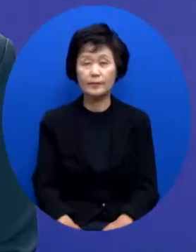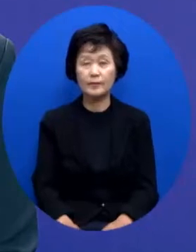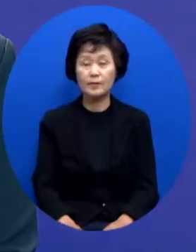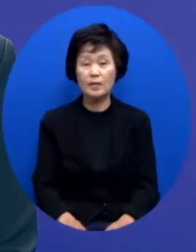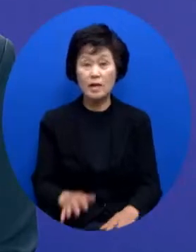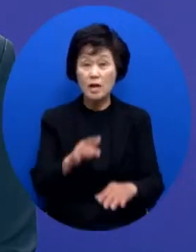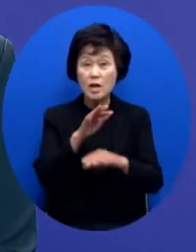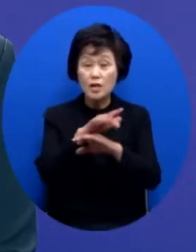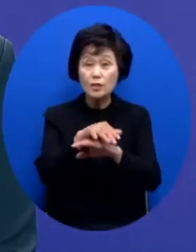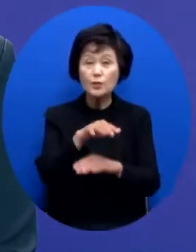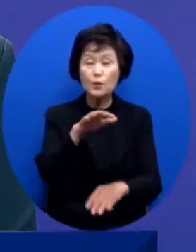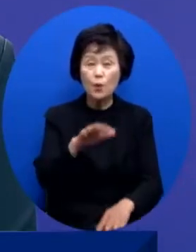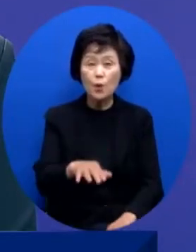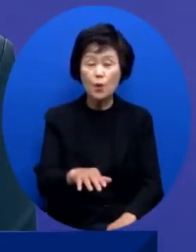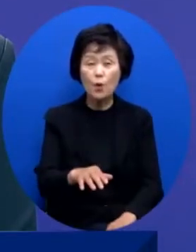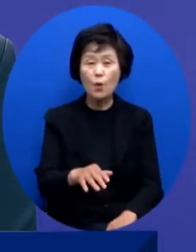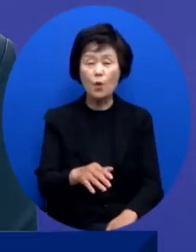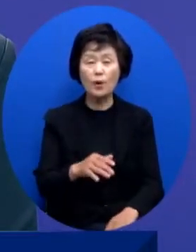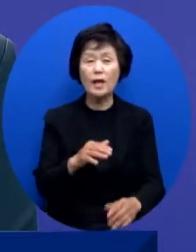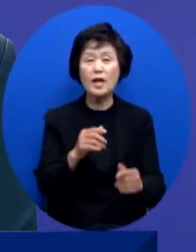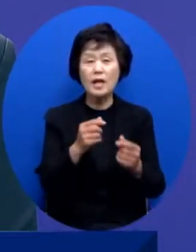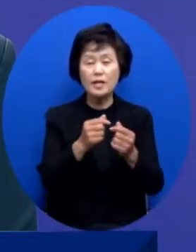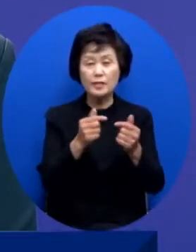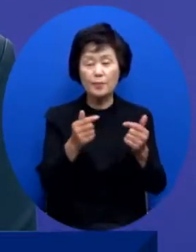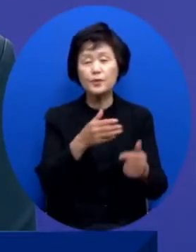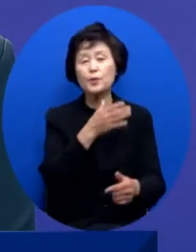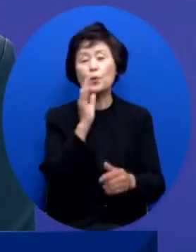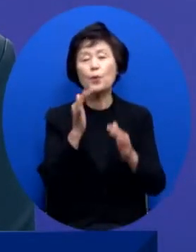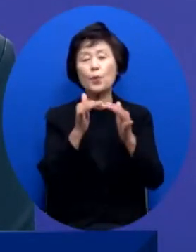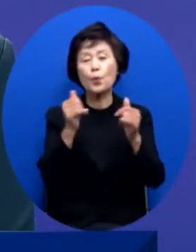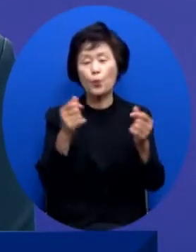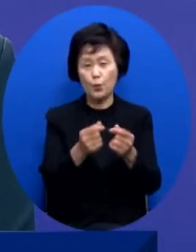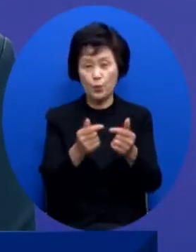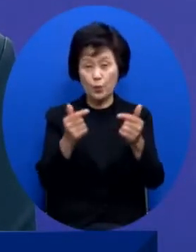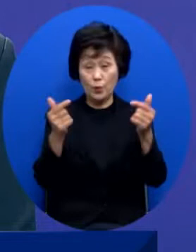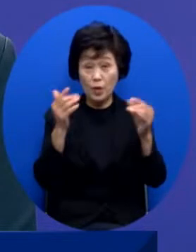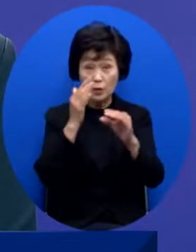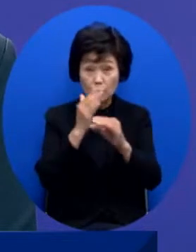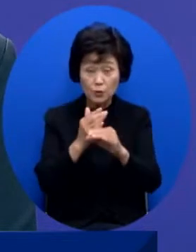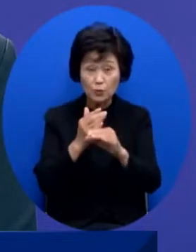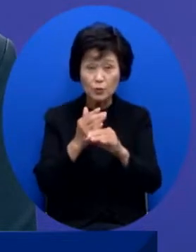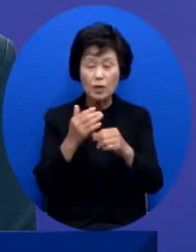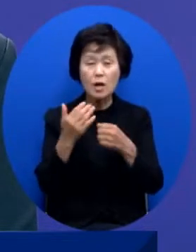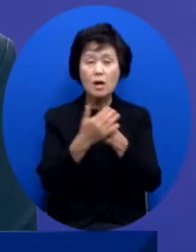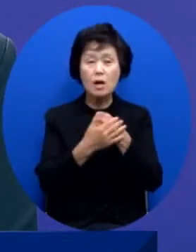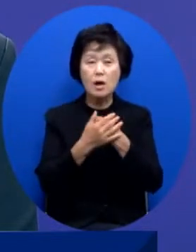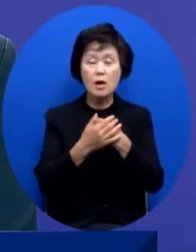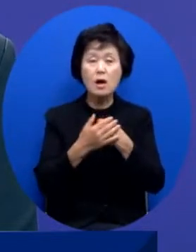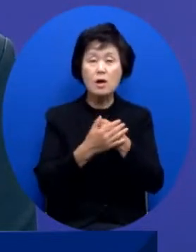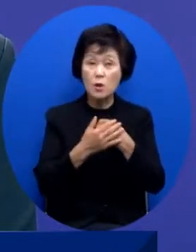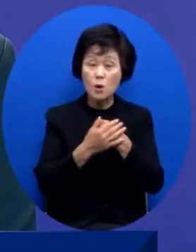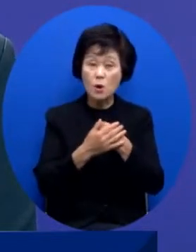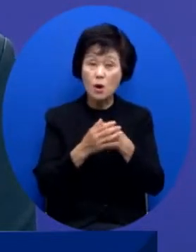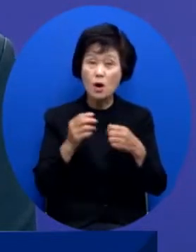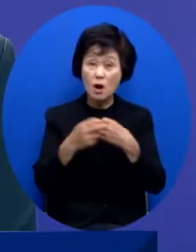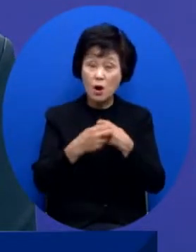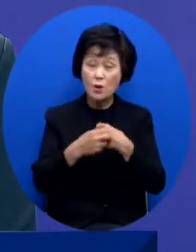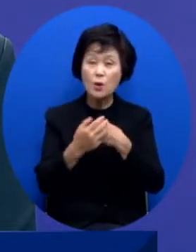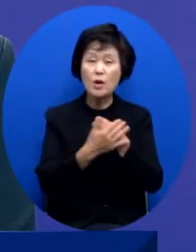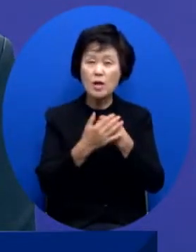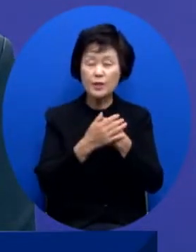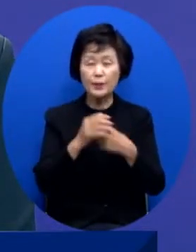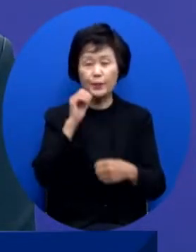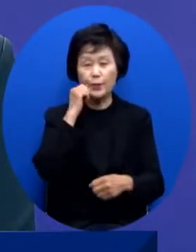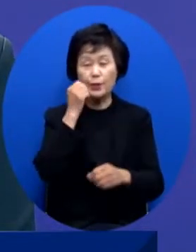농어촌지역 의 점점 노령화 되고 있습니다 이런 가운데 의료 혜택을 받기도 쉽지가 않은데요 농어촌 교회를 방문해